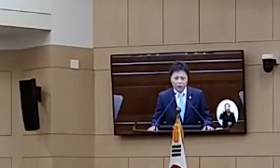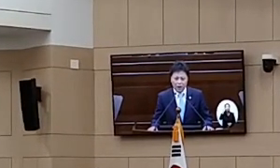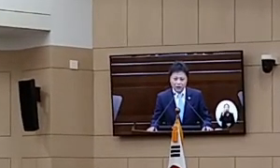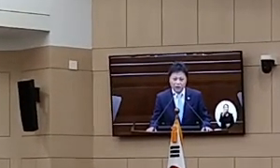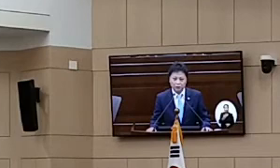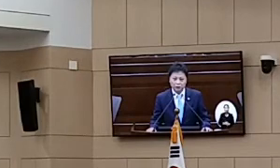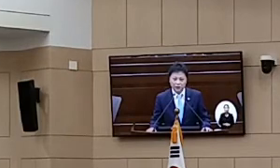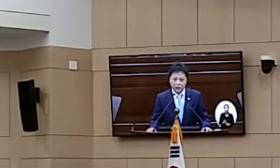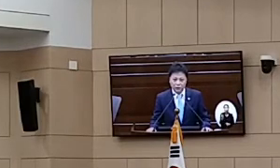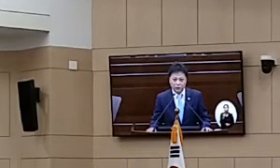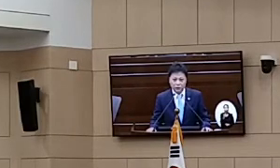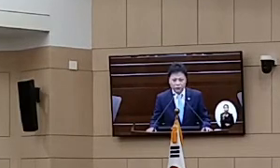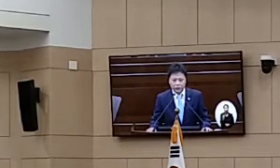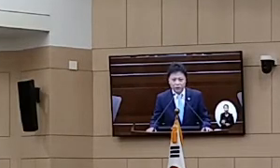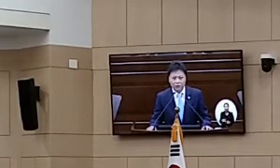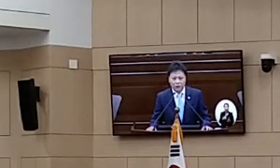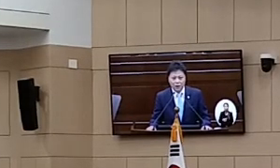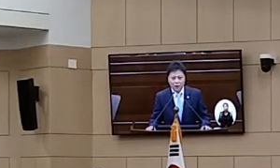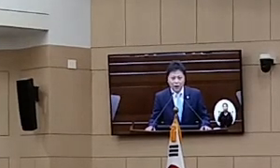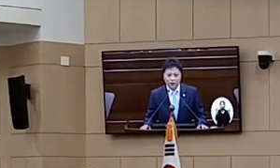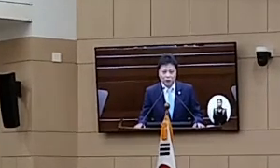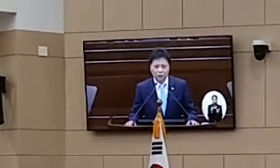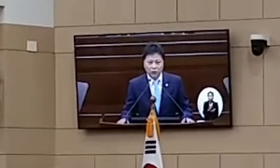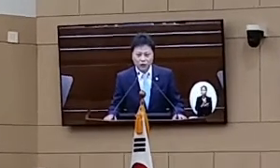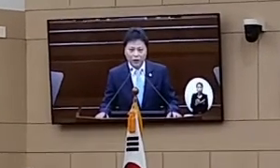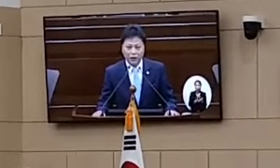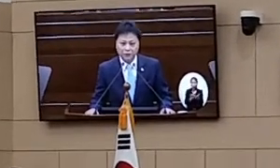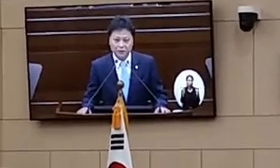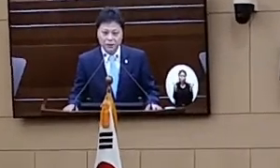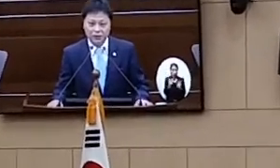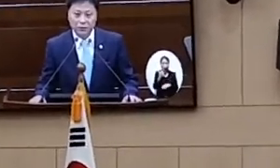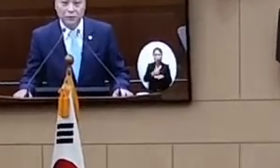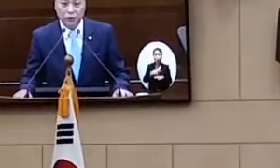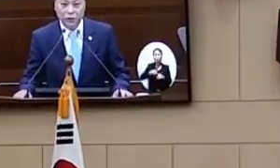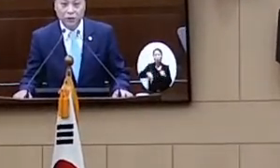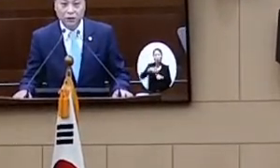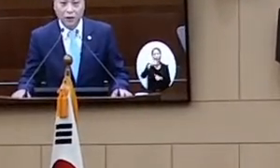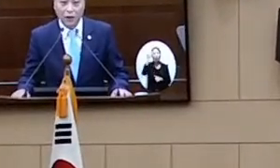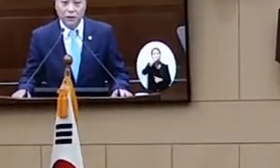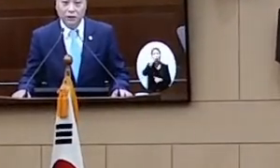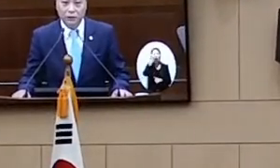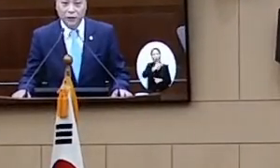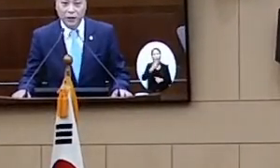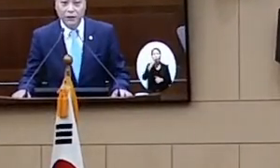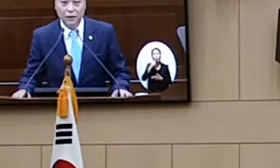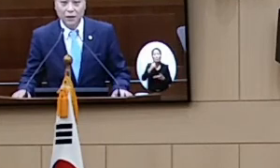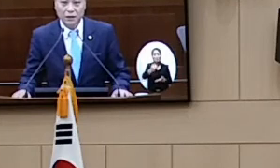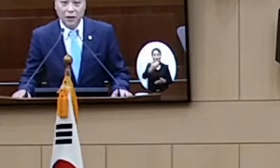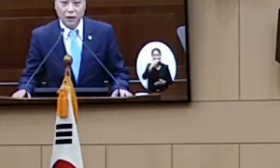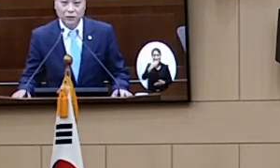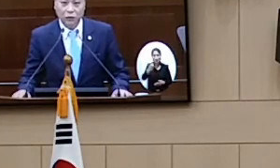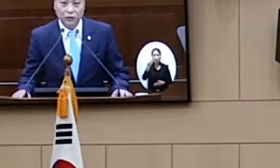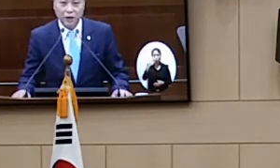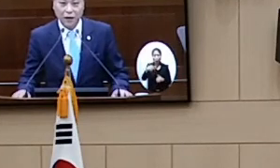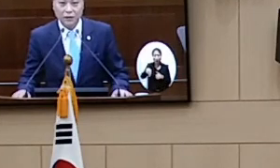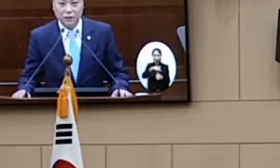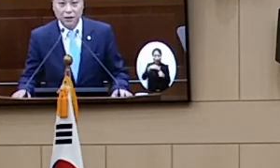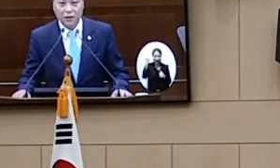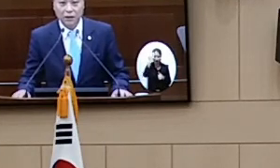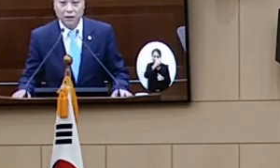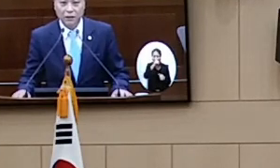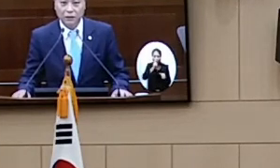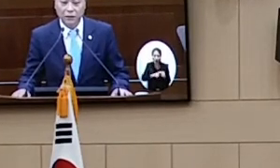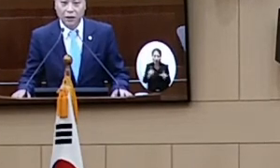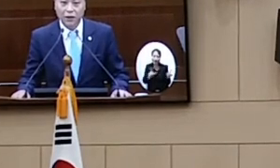그리고 화학제품 사용을 줄여 환경보호에 앞장서는 것은 물론 환경을 위한 생활 속 작은